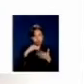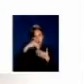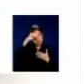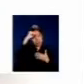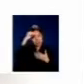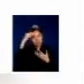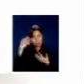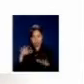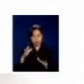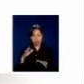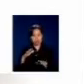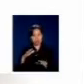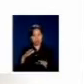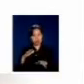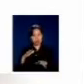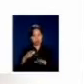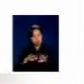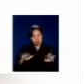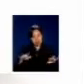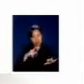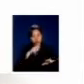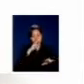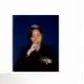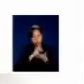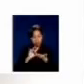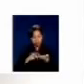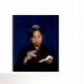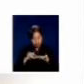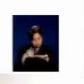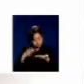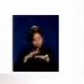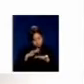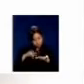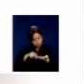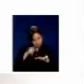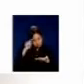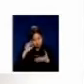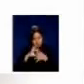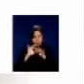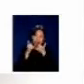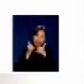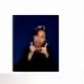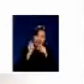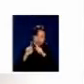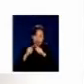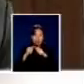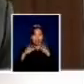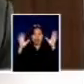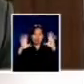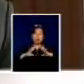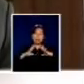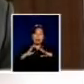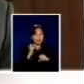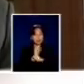แท็บเล็ตนี้น้องๆที่ได้ไปสามารถที่จะไปใช้กับเชิงสันทนาการได้อย่างไรบ้าง ครับก็อย่างที่เรียนไปเ